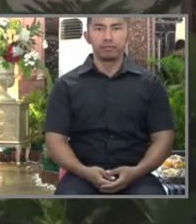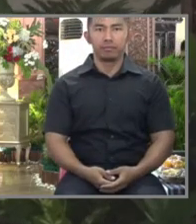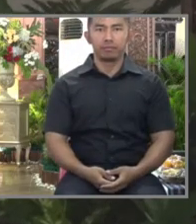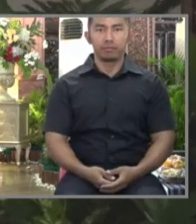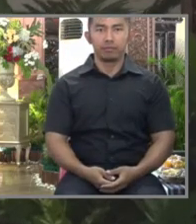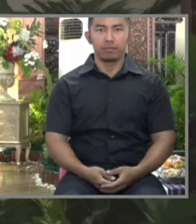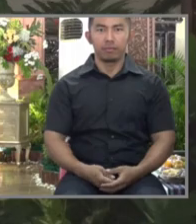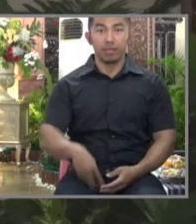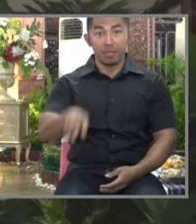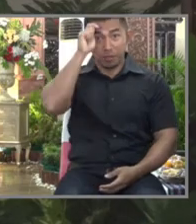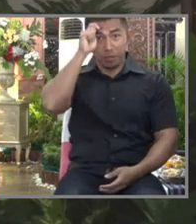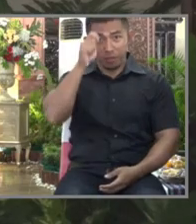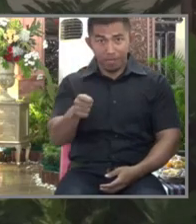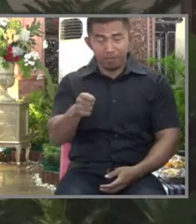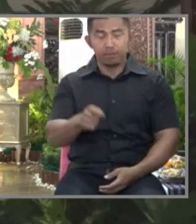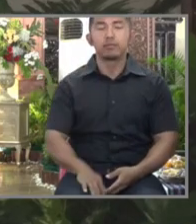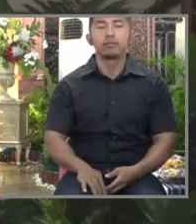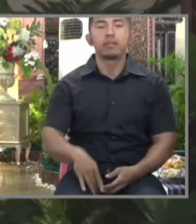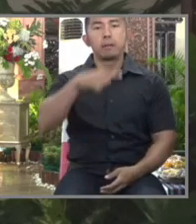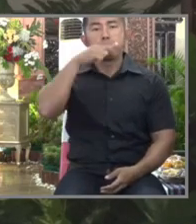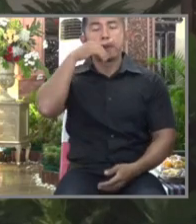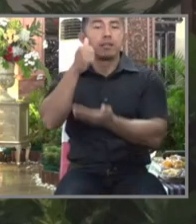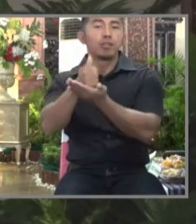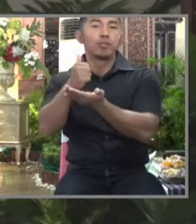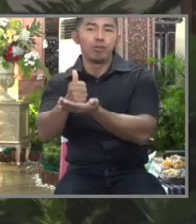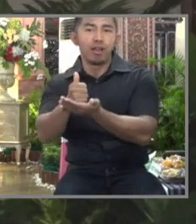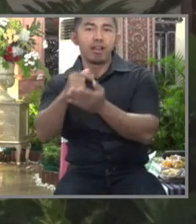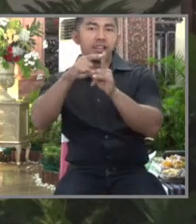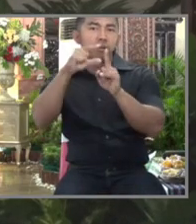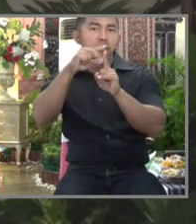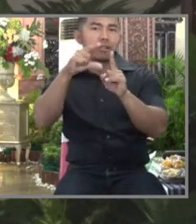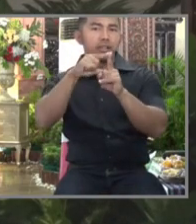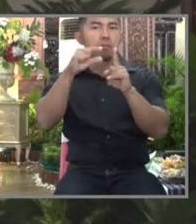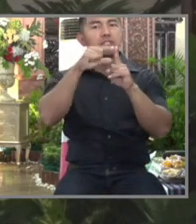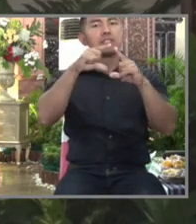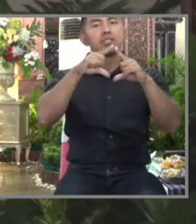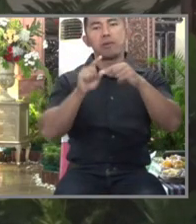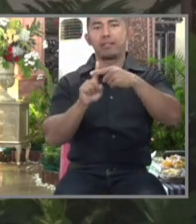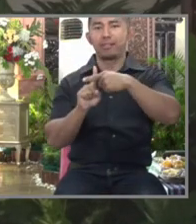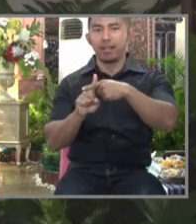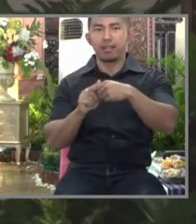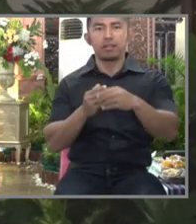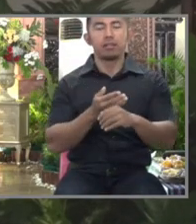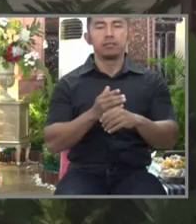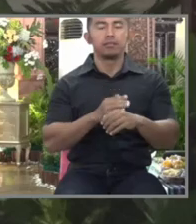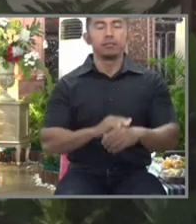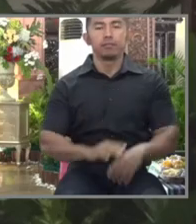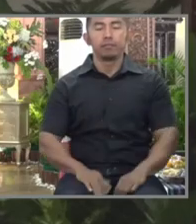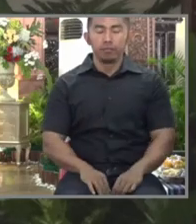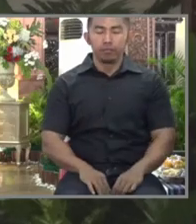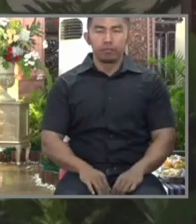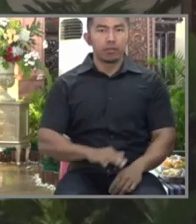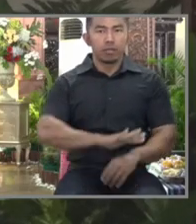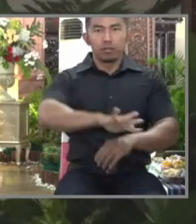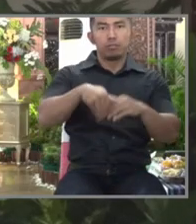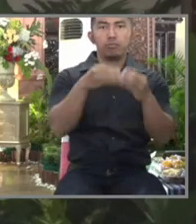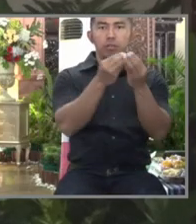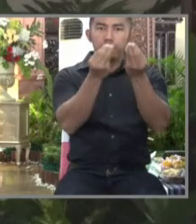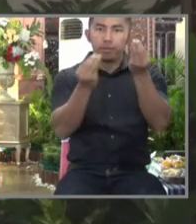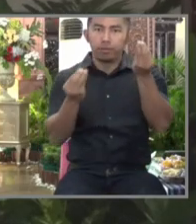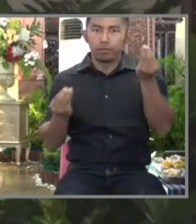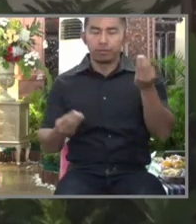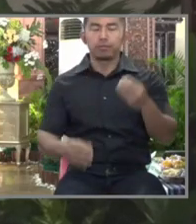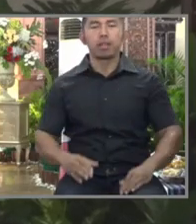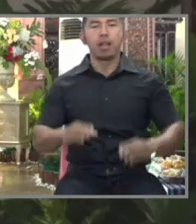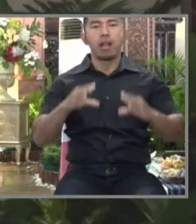Yang sangat kami hormati Bapak Ketua DPRD Provinsi Jawa Tengah beserta segenap para anggota